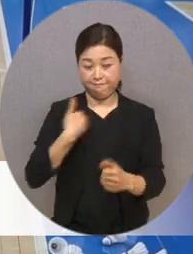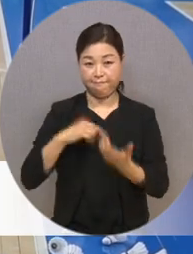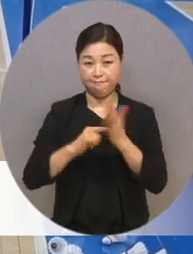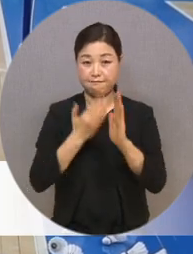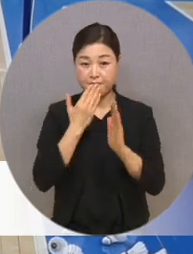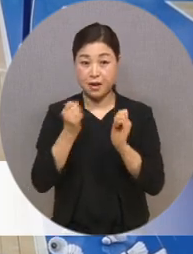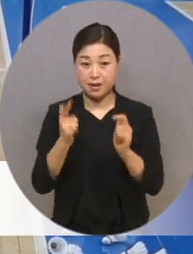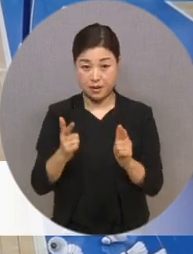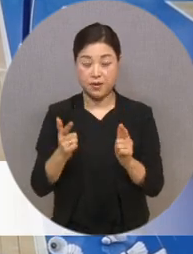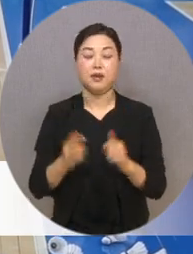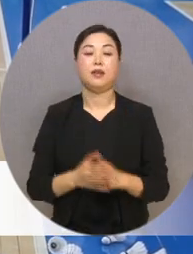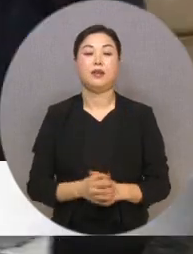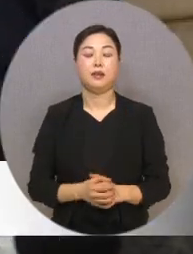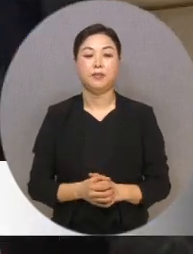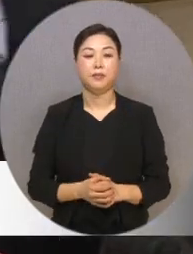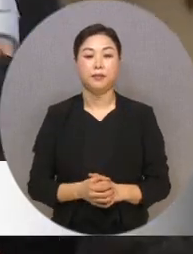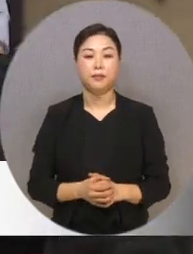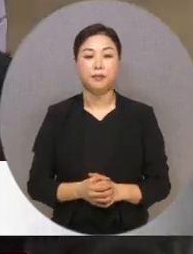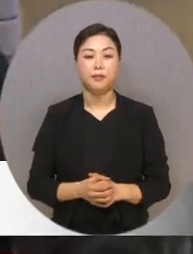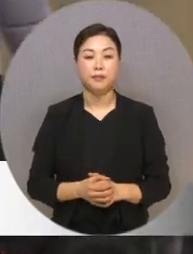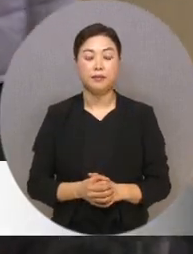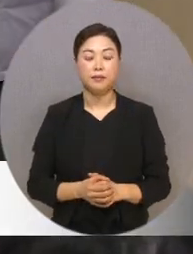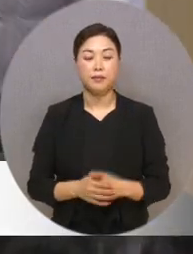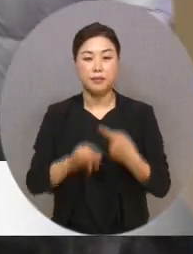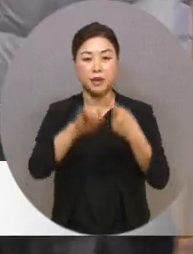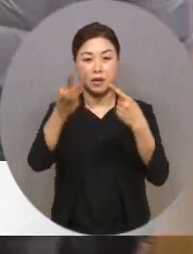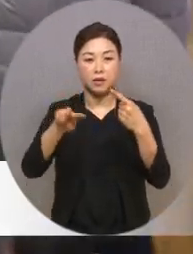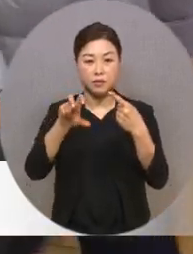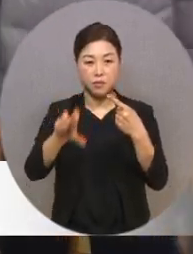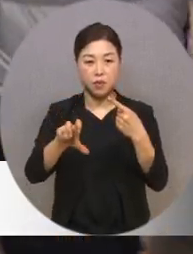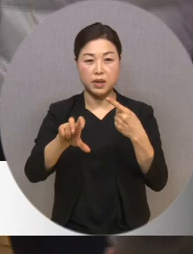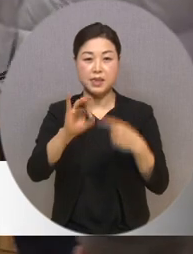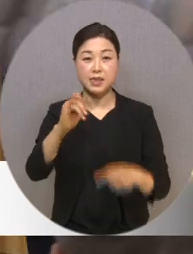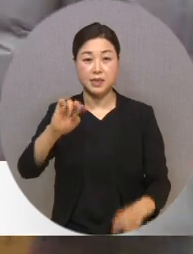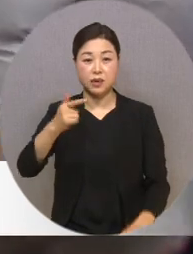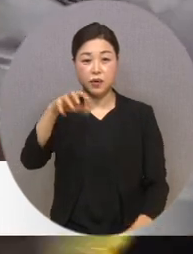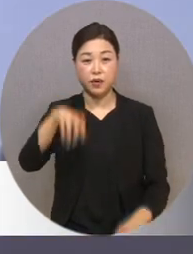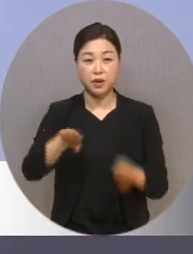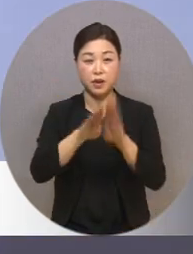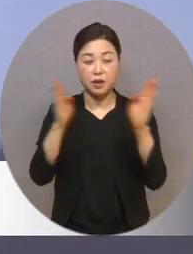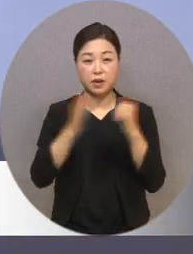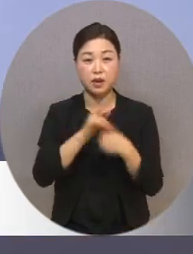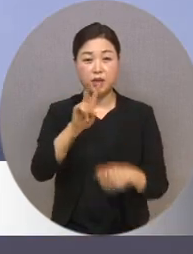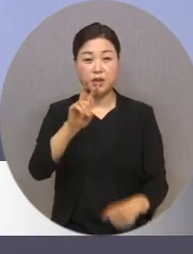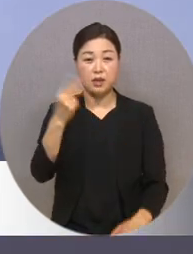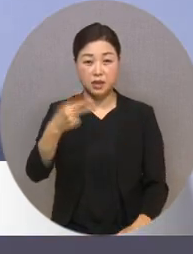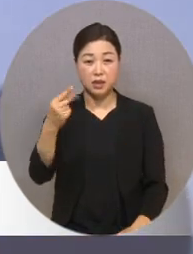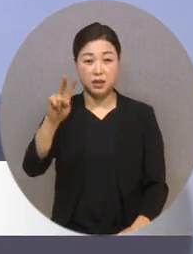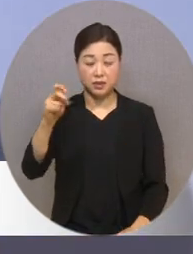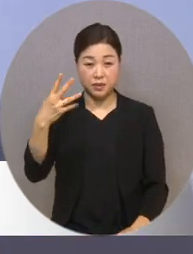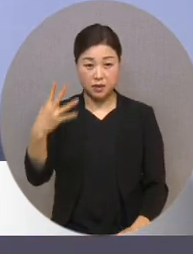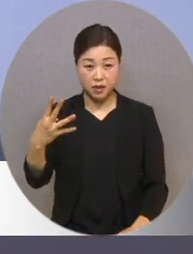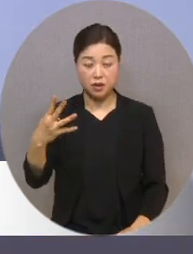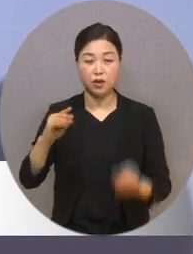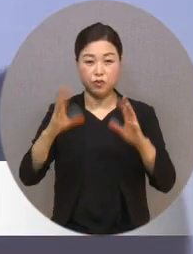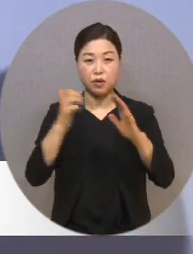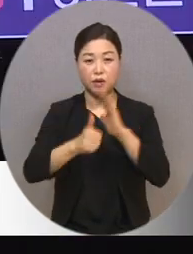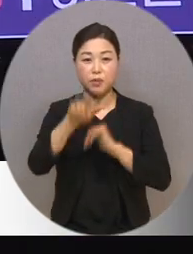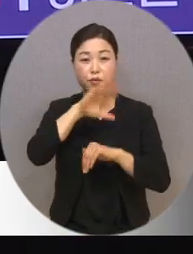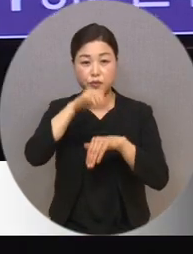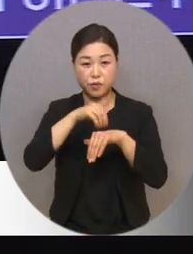있는 기회들로 가득합니다. 지난 25일 이천에서 열린 2024년 국가대표 훈련